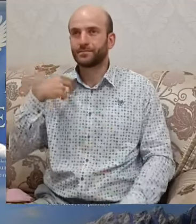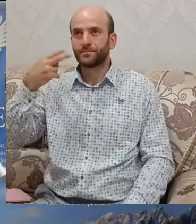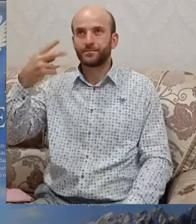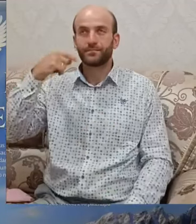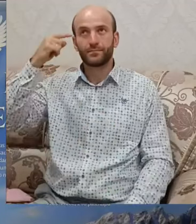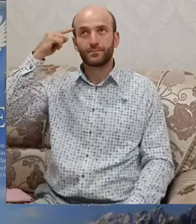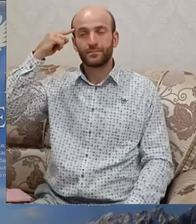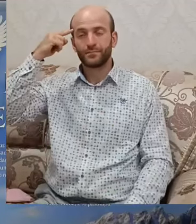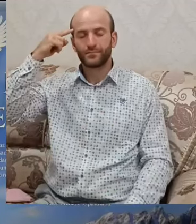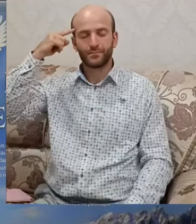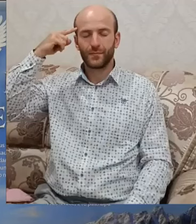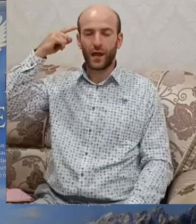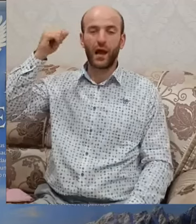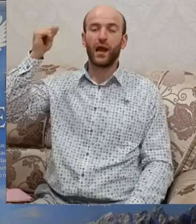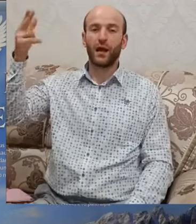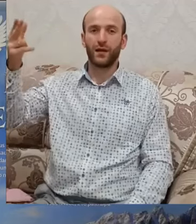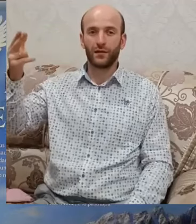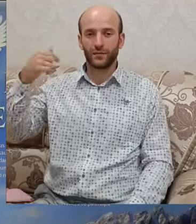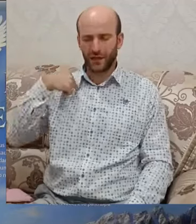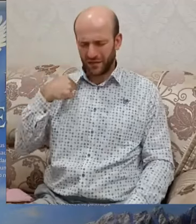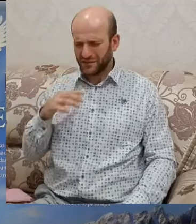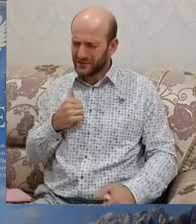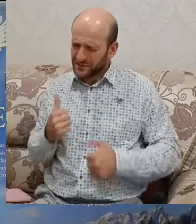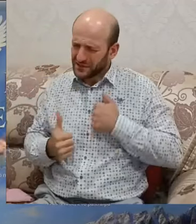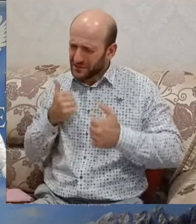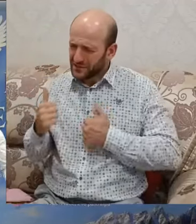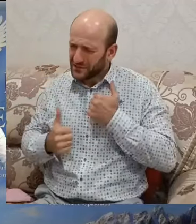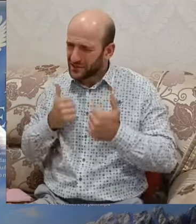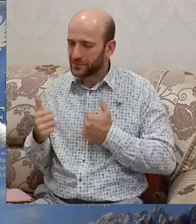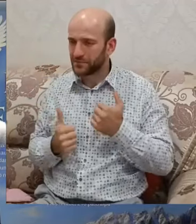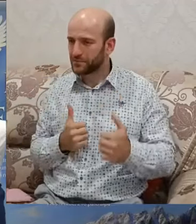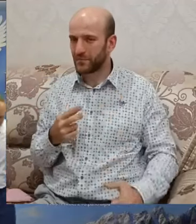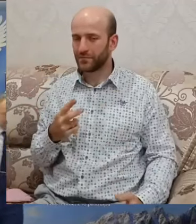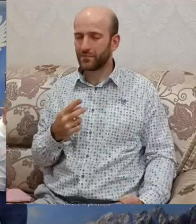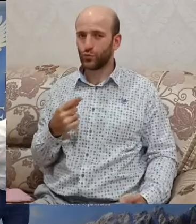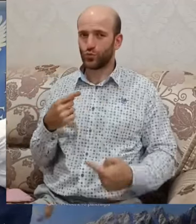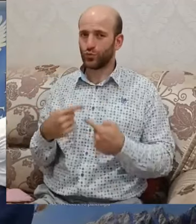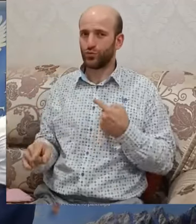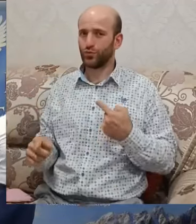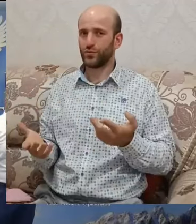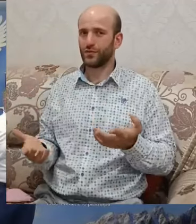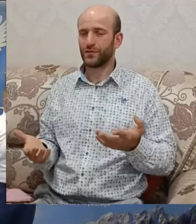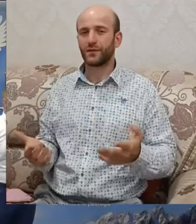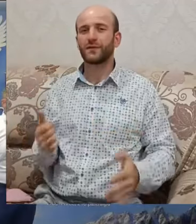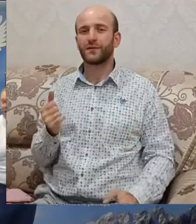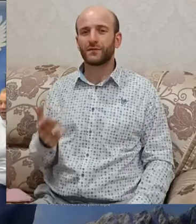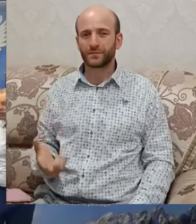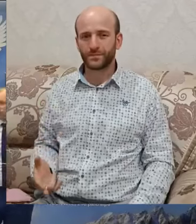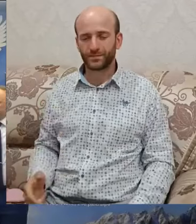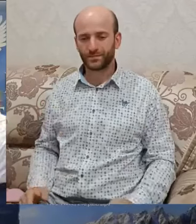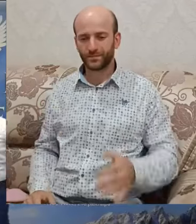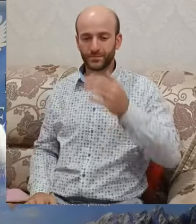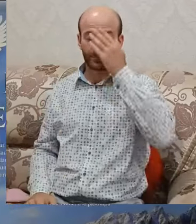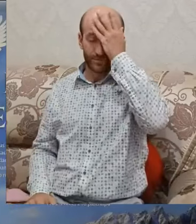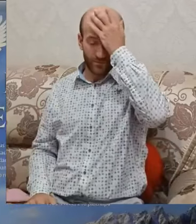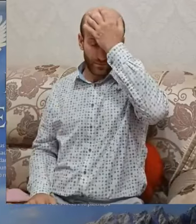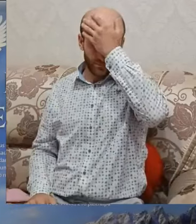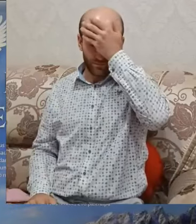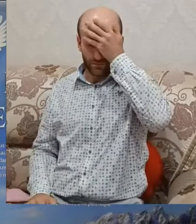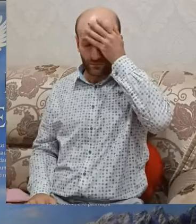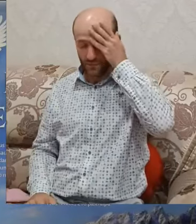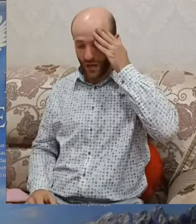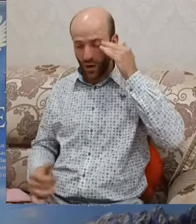neišeina. Bet mes turime žinę, kuri mums atveria, kas yra mumyse tobulas per iš ankstinį išrinkimą ir